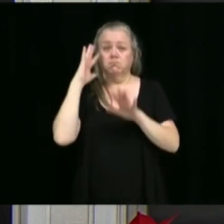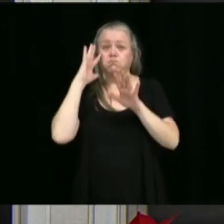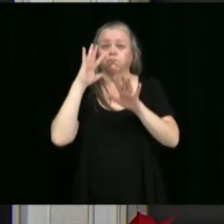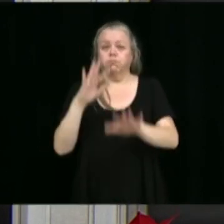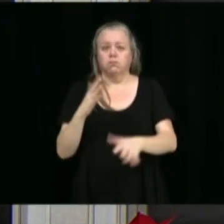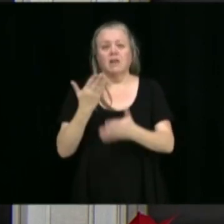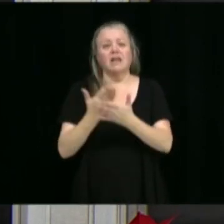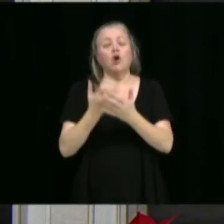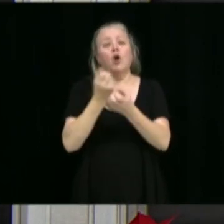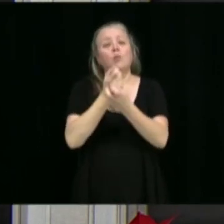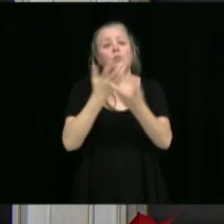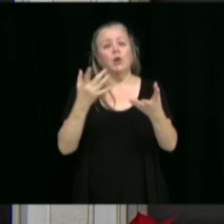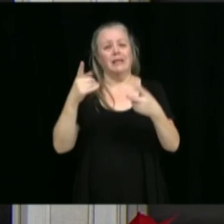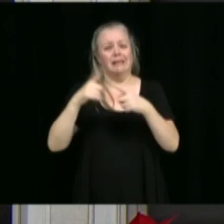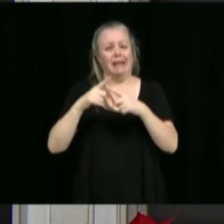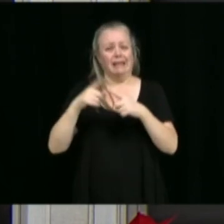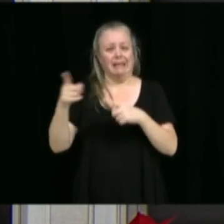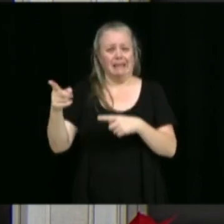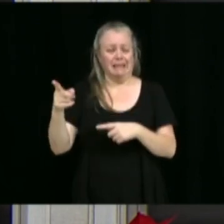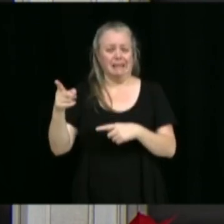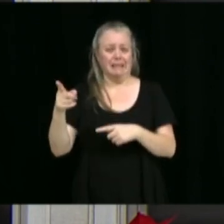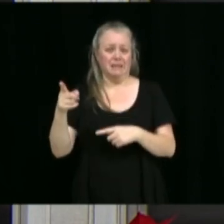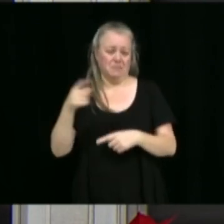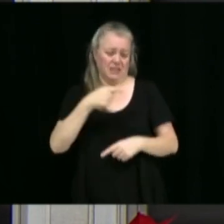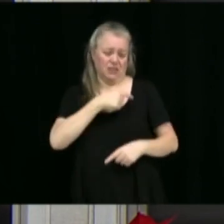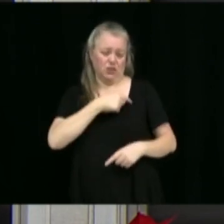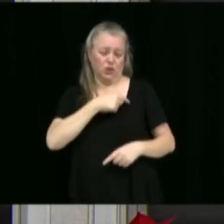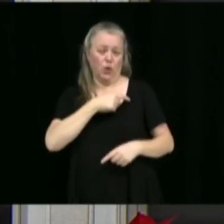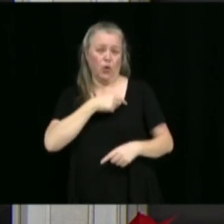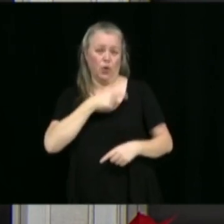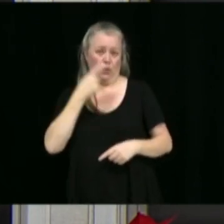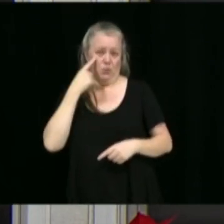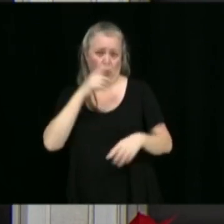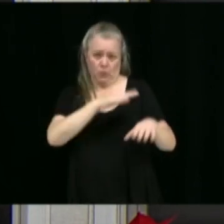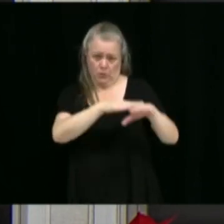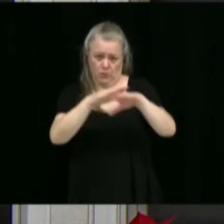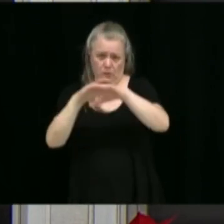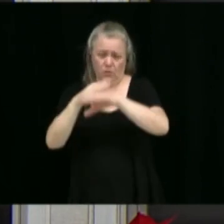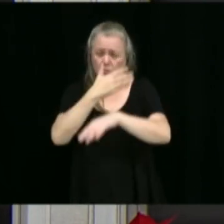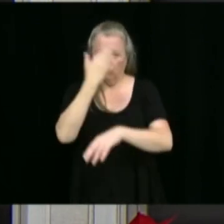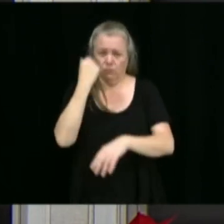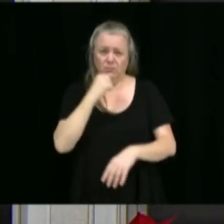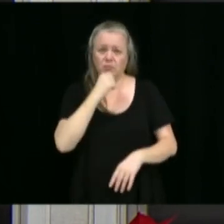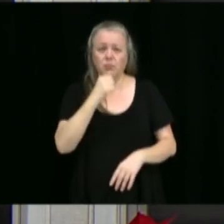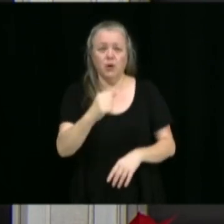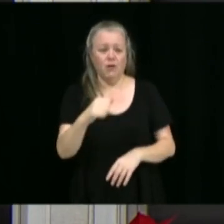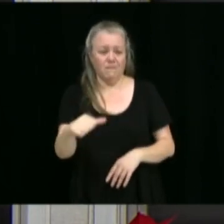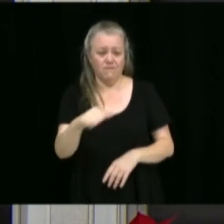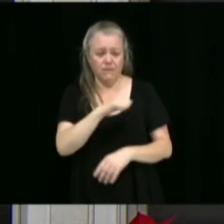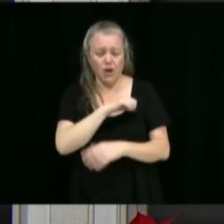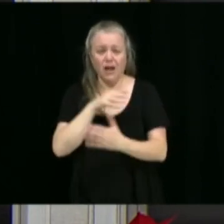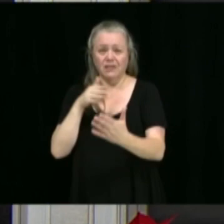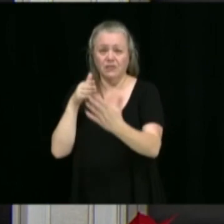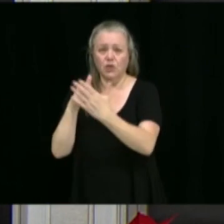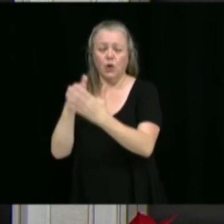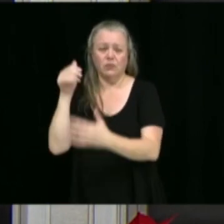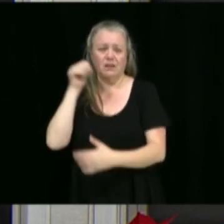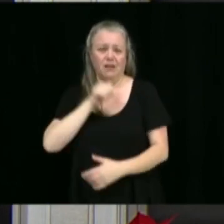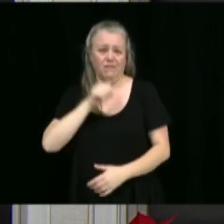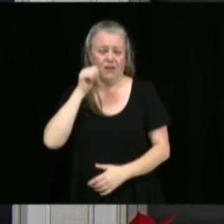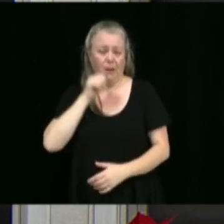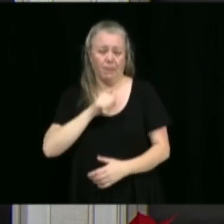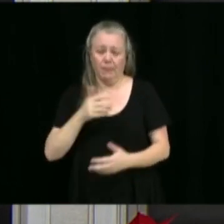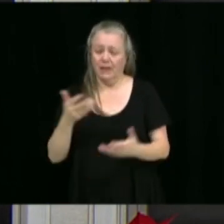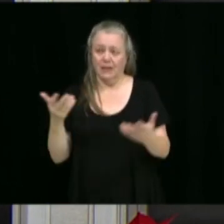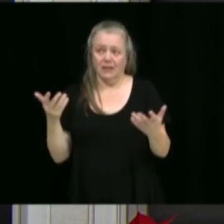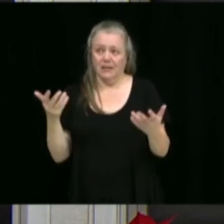façon plus générale sur la violence faite aux femmes. On le sait, c'est un fiasco qui